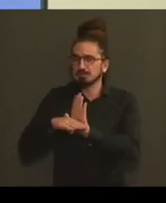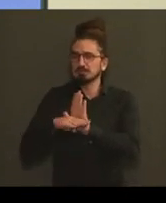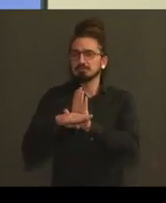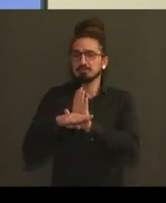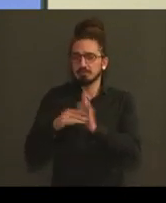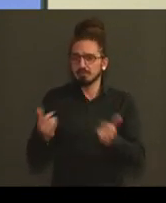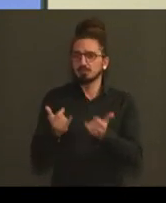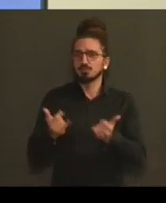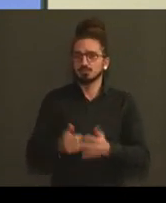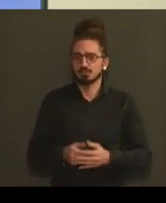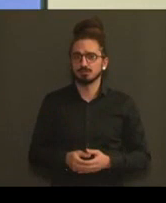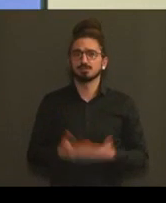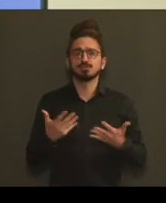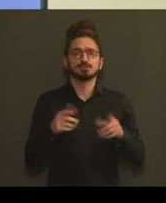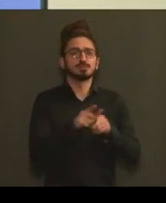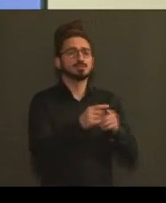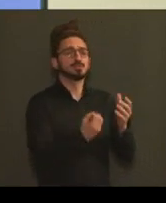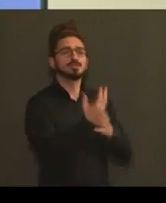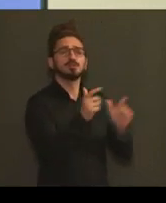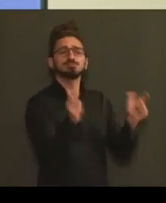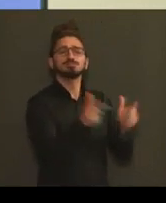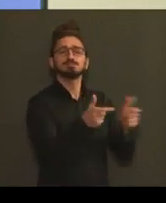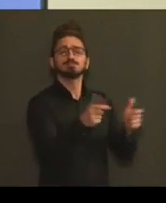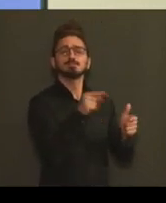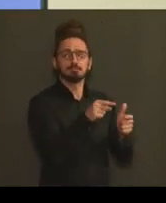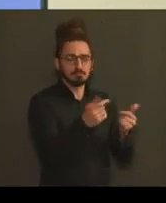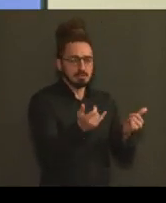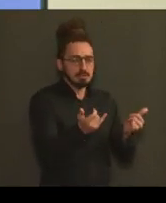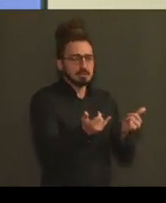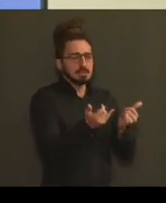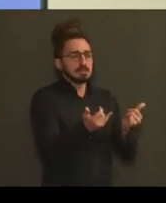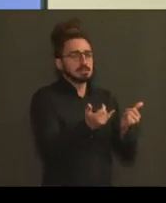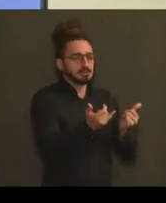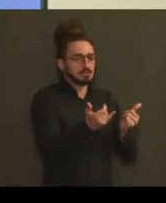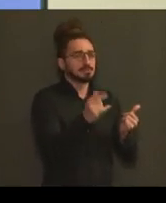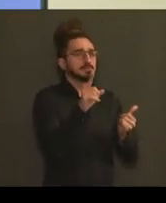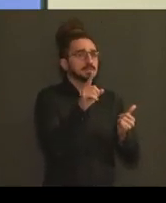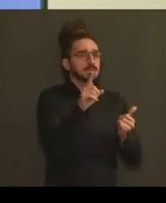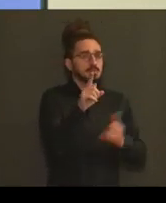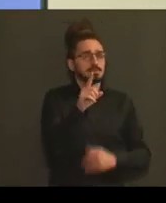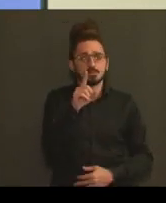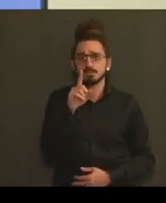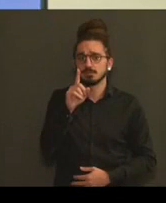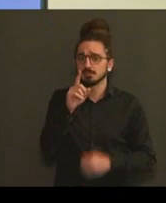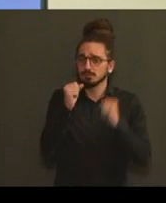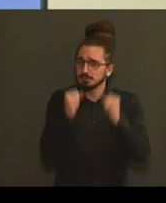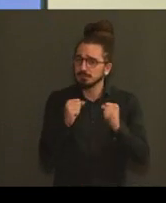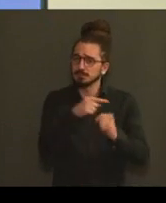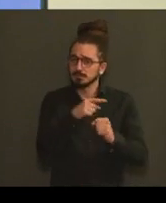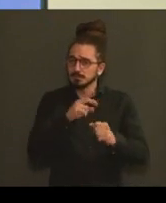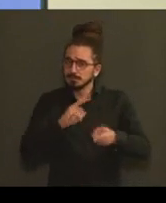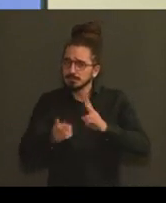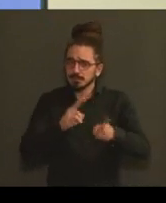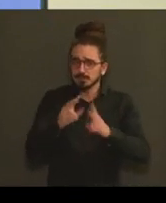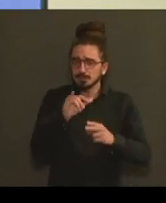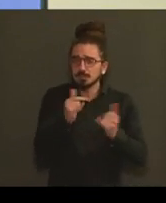nouvelles infections fait que nous pourrions, je dis bien nous pourrions, c'est du conditionnel, avoir une légère augmentation du